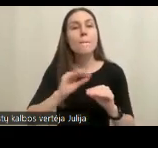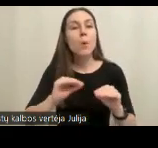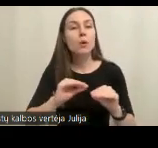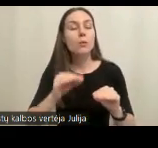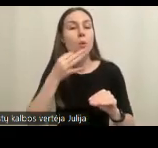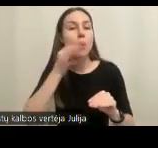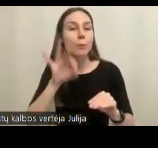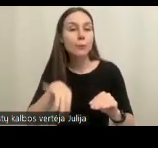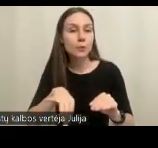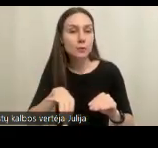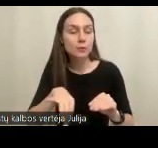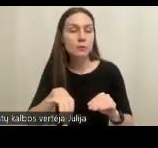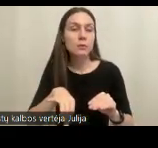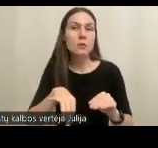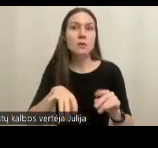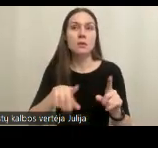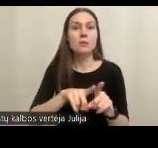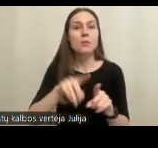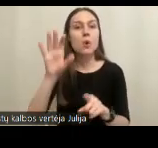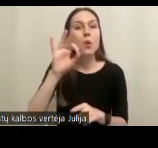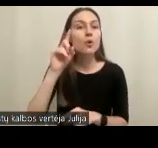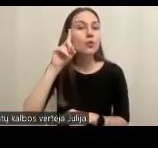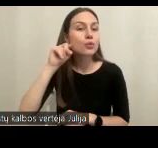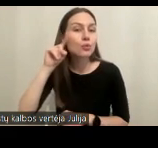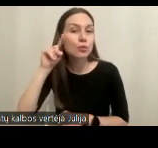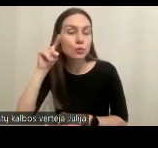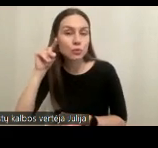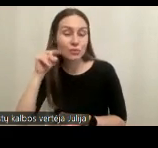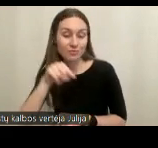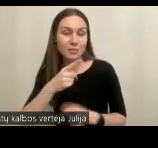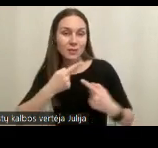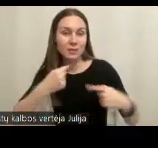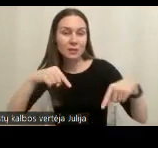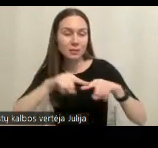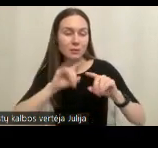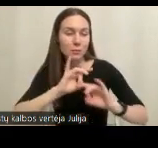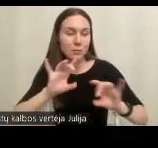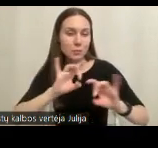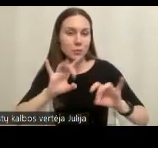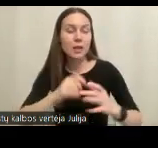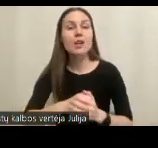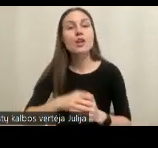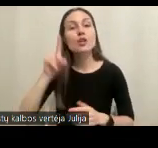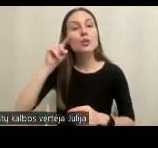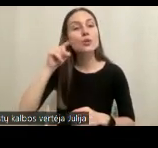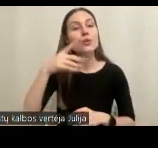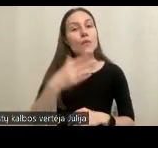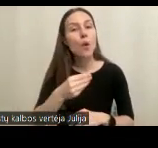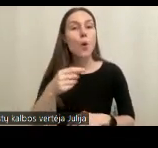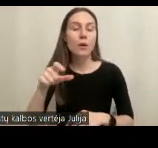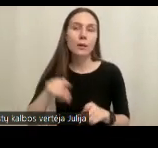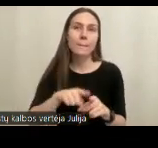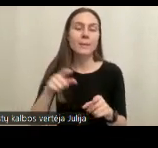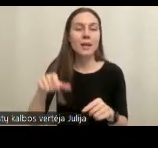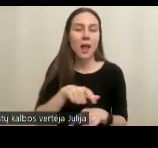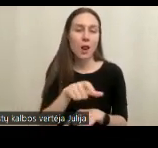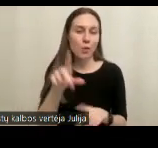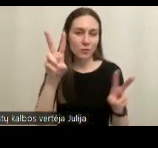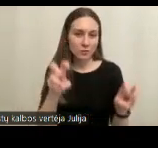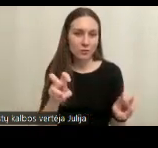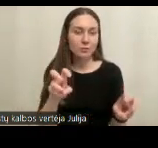apie, pasakosiu apie žinias šioje srityje. Tai yra žinių kelionė, akademinių